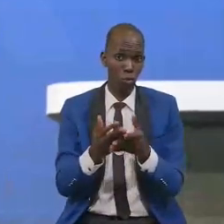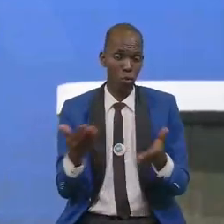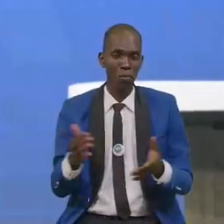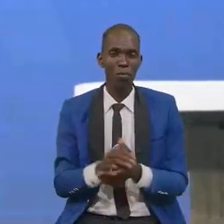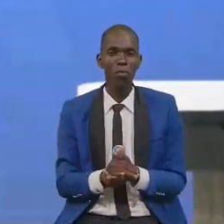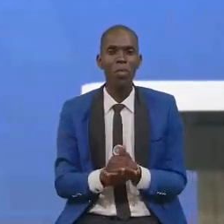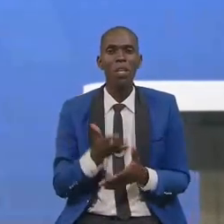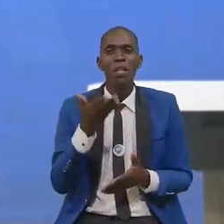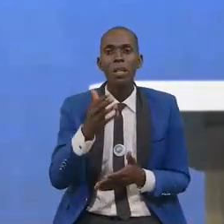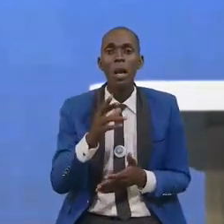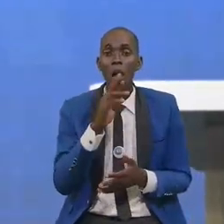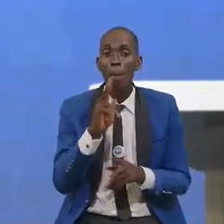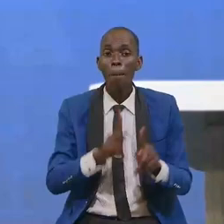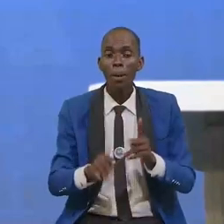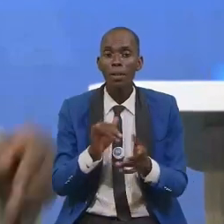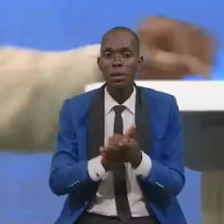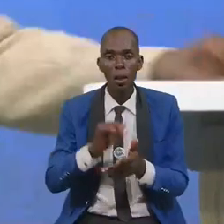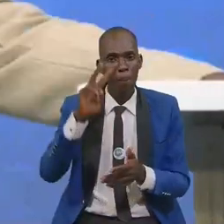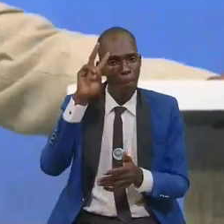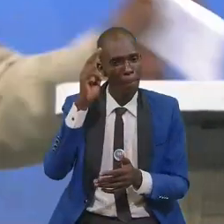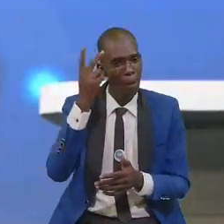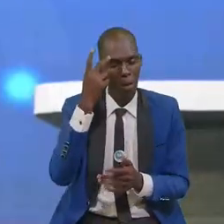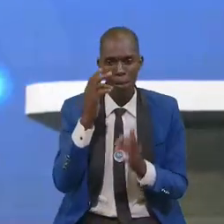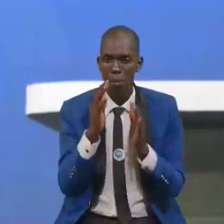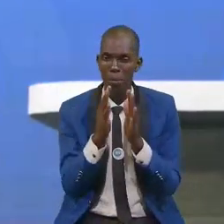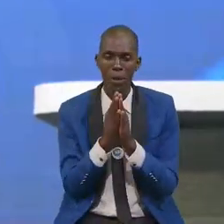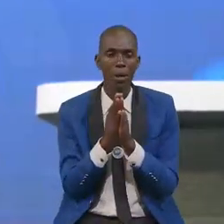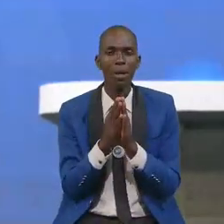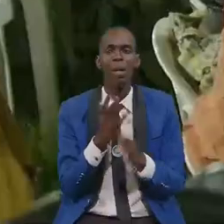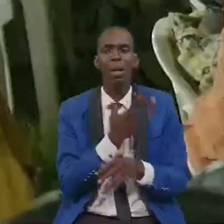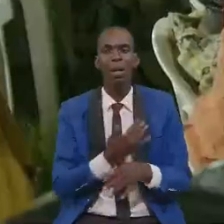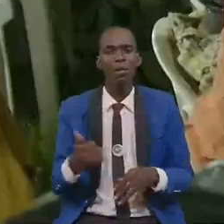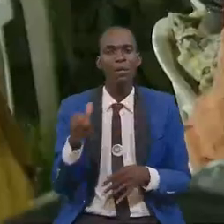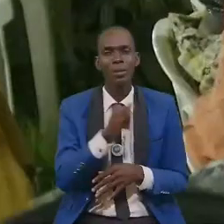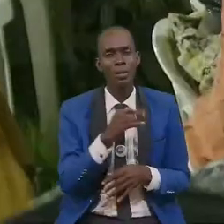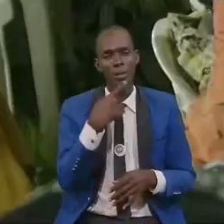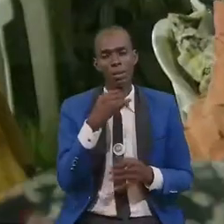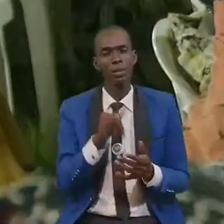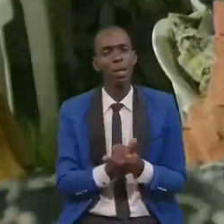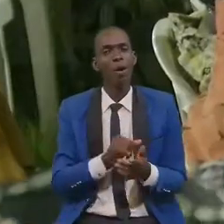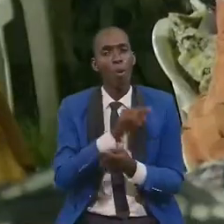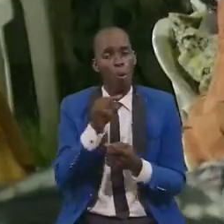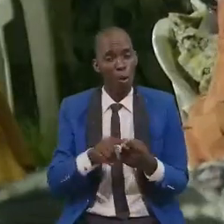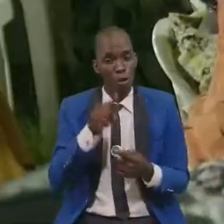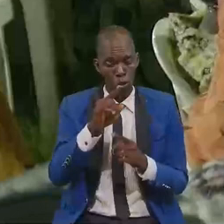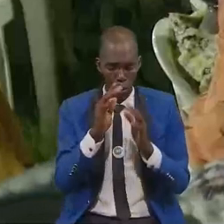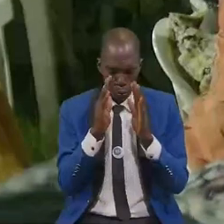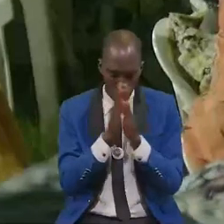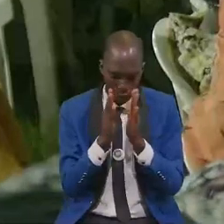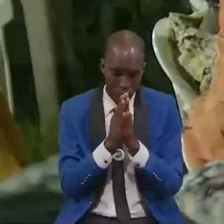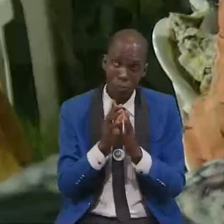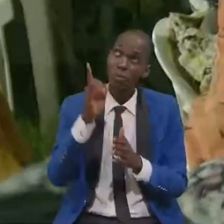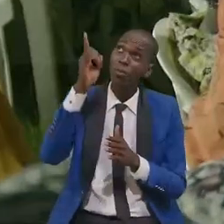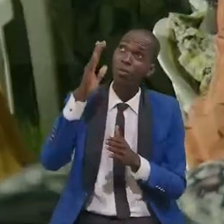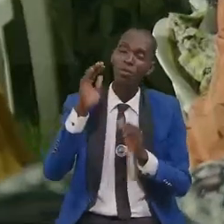qui comprennent mal la prière et ils disent quand tu pries Dieu peut exaucer